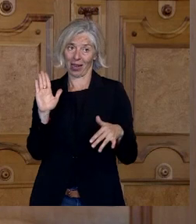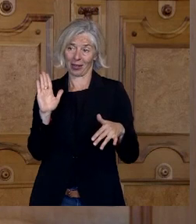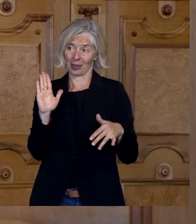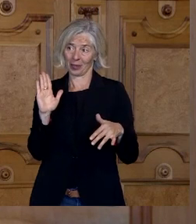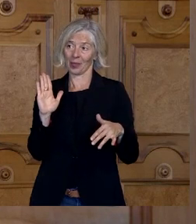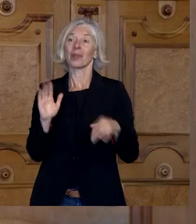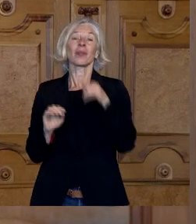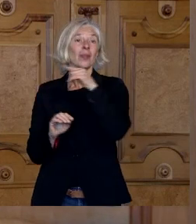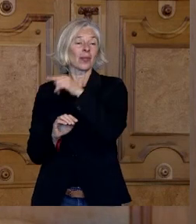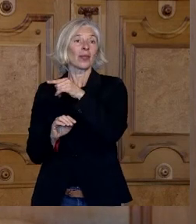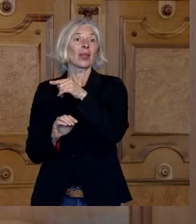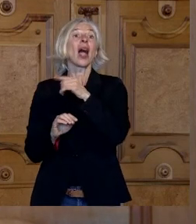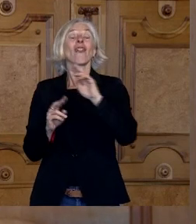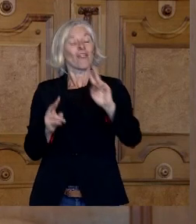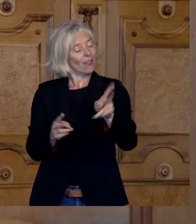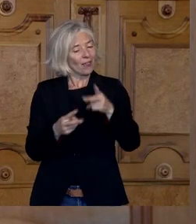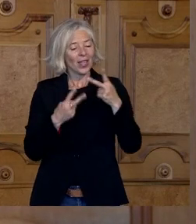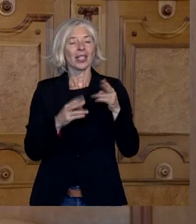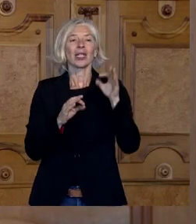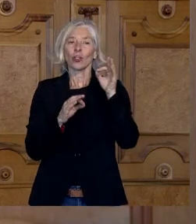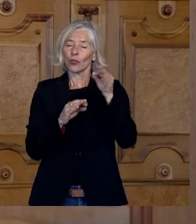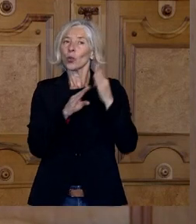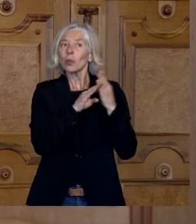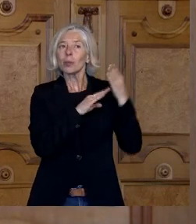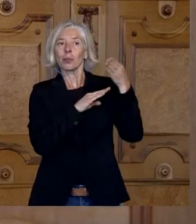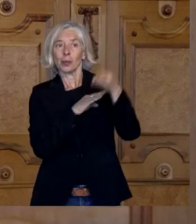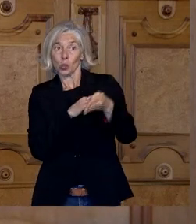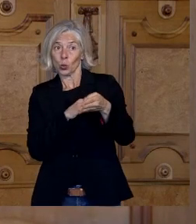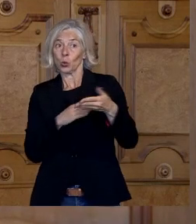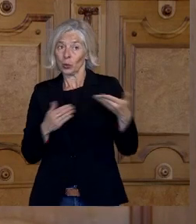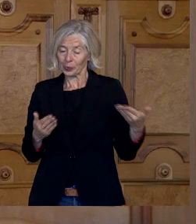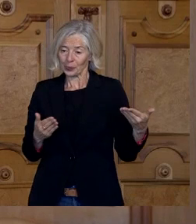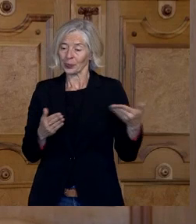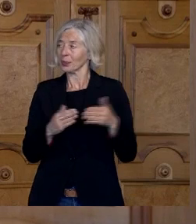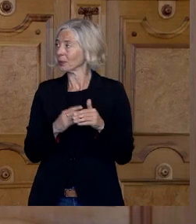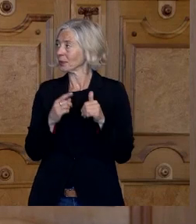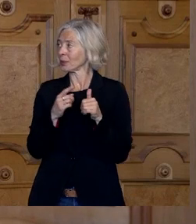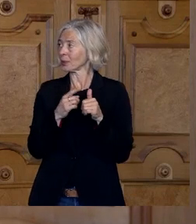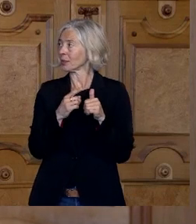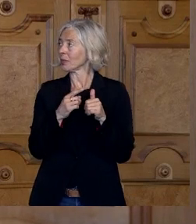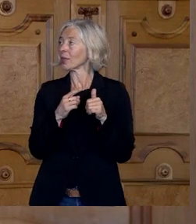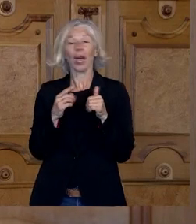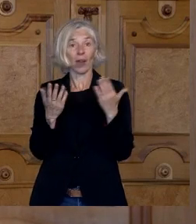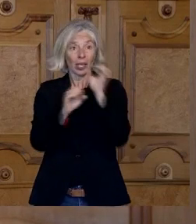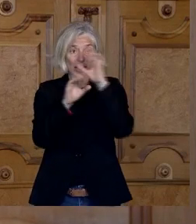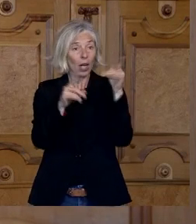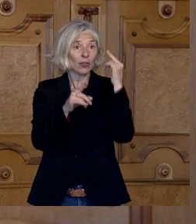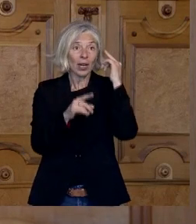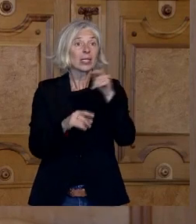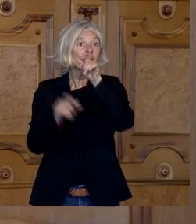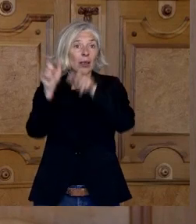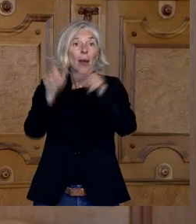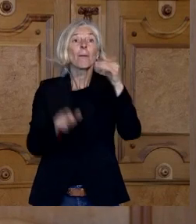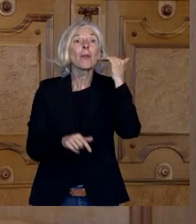natürlich auch da nochmal an Wichtigkeit besonderen Ausdruck brauchen. Denn wir haben es hier mit einem Bewohner,